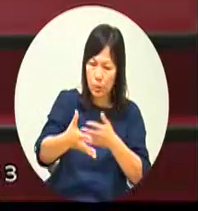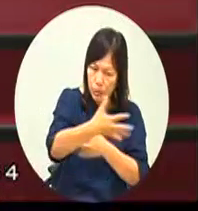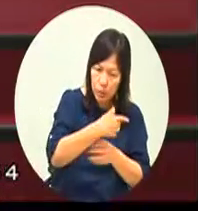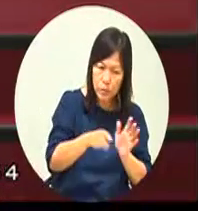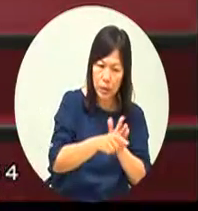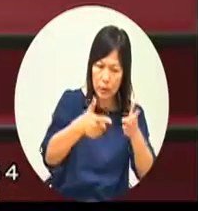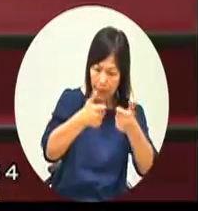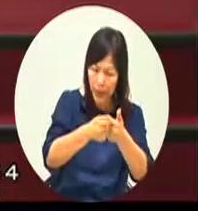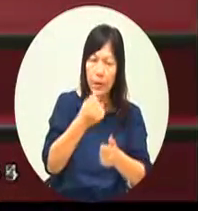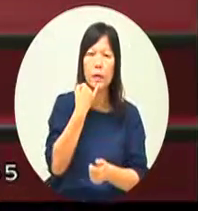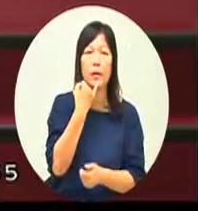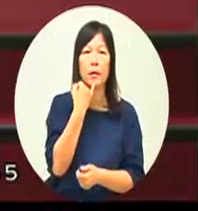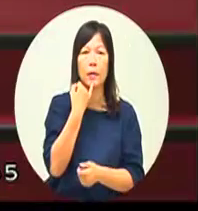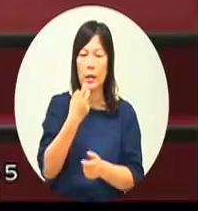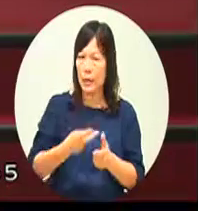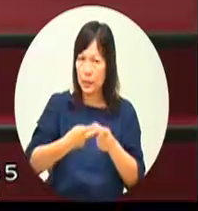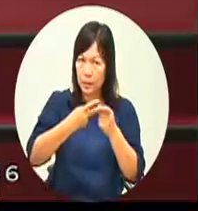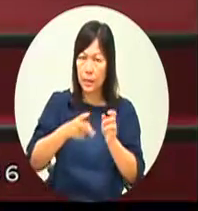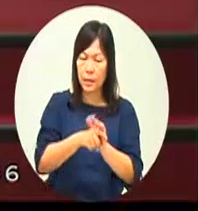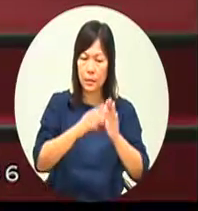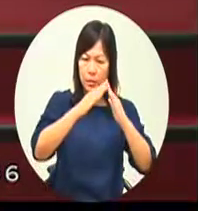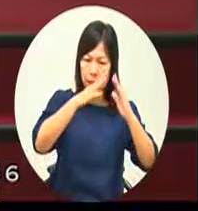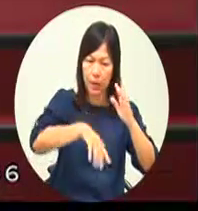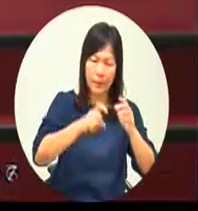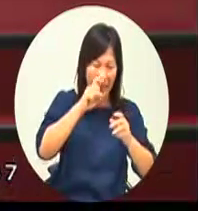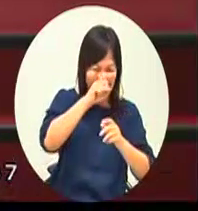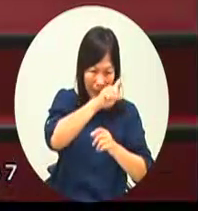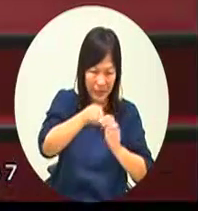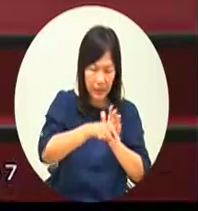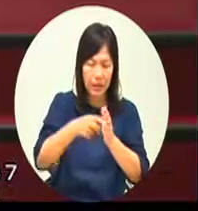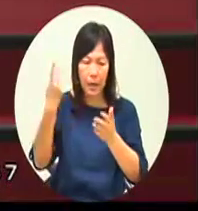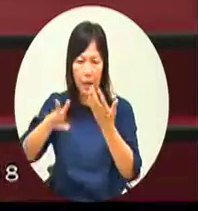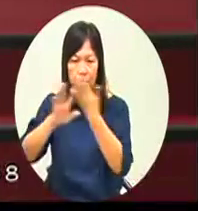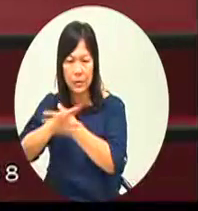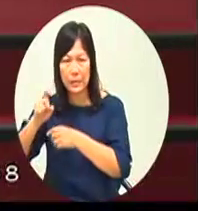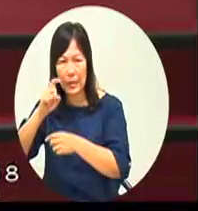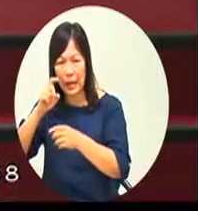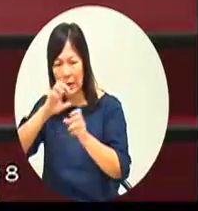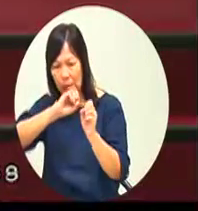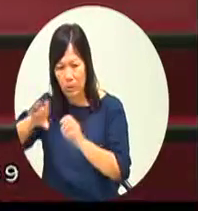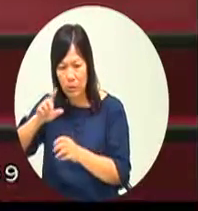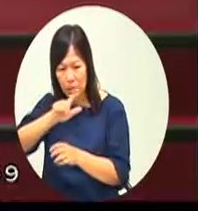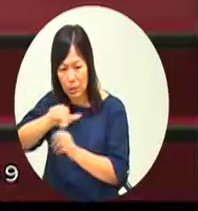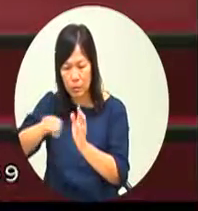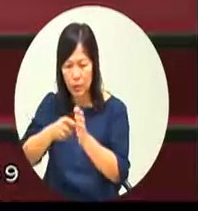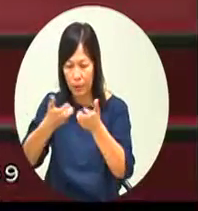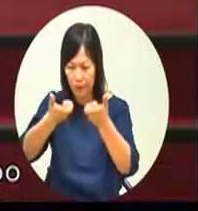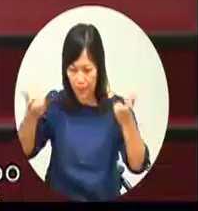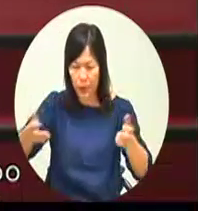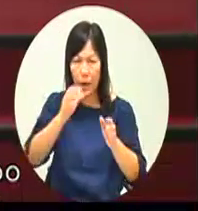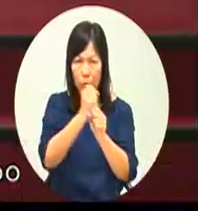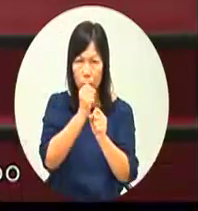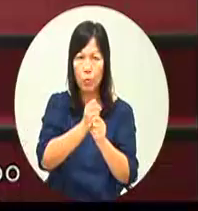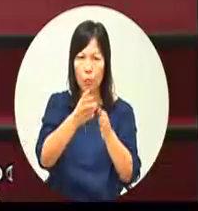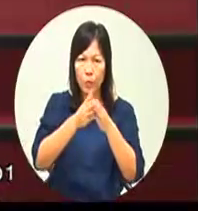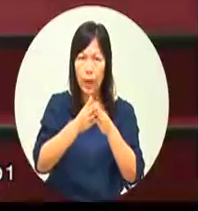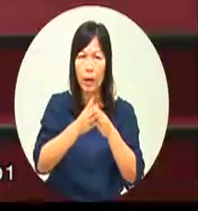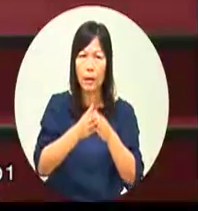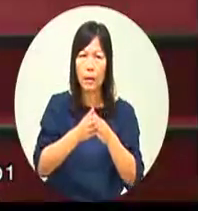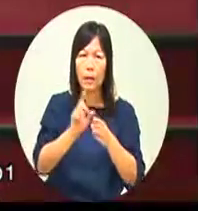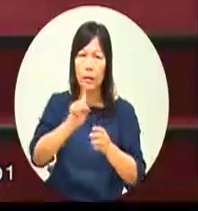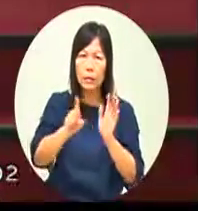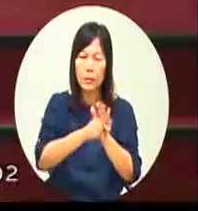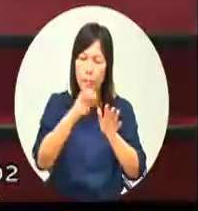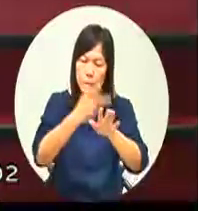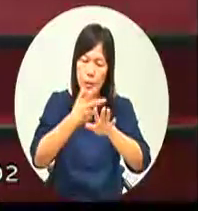理。那第二个，我觉得家用垃圾跟其他的废弃物是应该要分开处理，那怎么样做到技